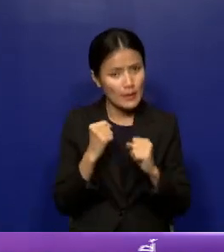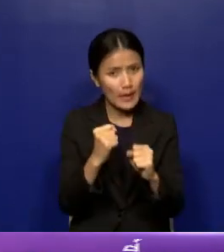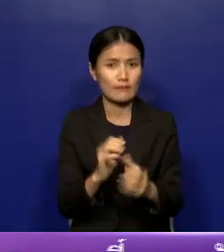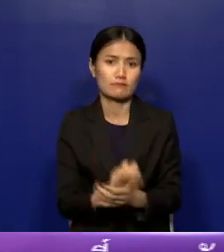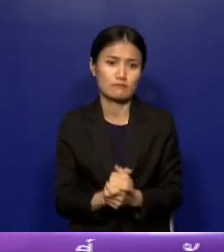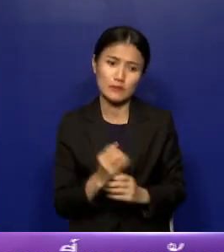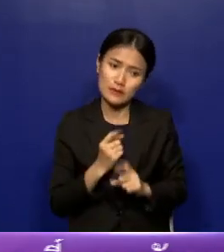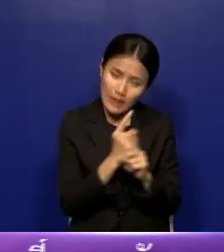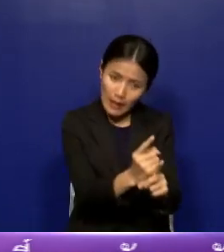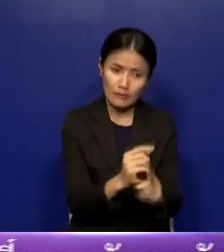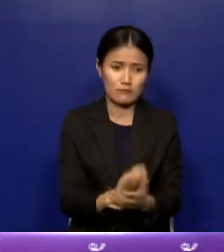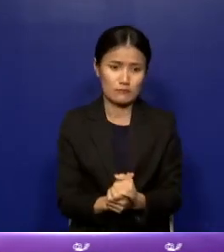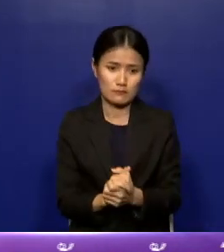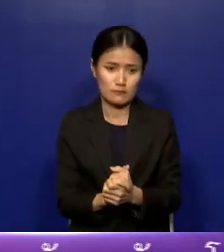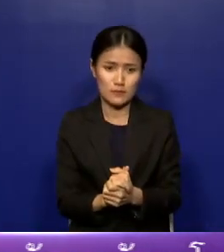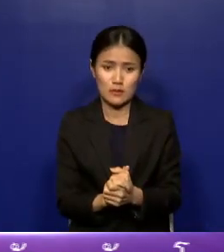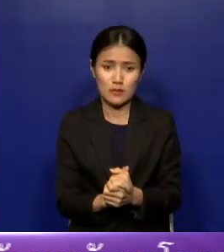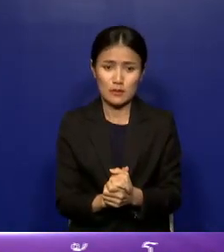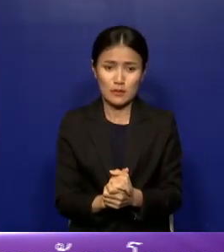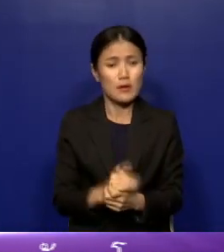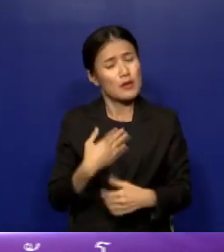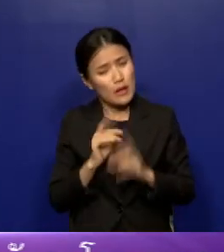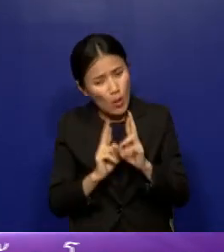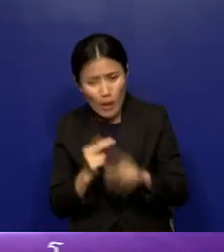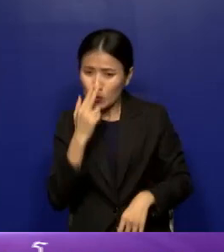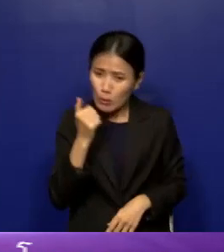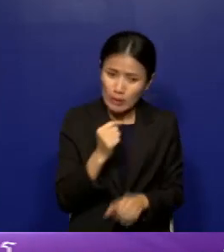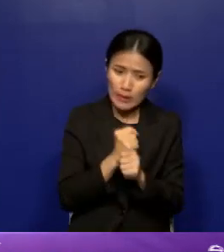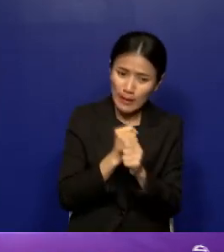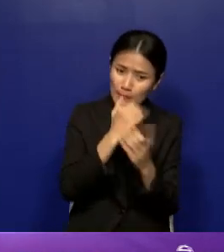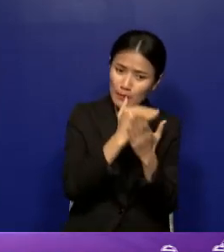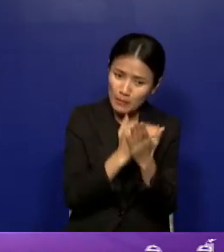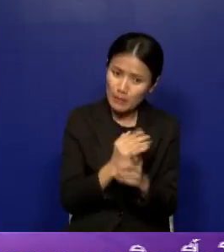ทําที่มันออกนอกกรอบตรงนี้เพราะผมระมัดระวังนะครับอย่างที่สุดในการทํางานเ